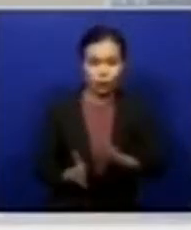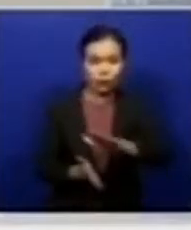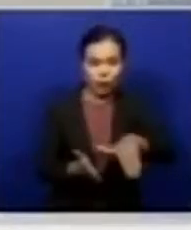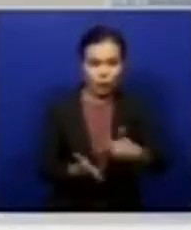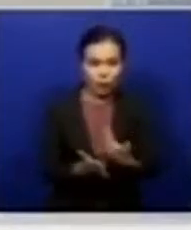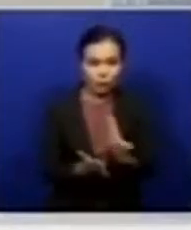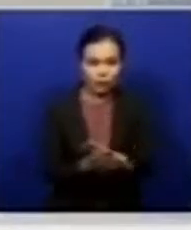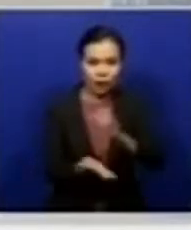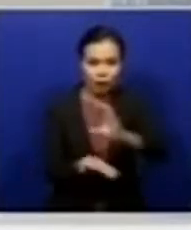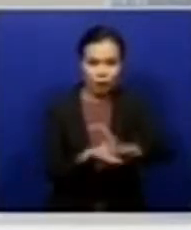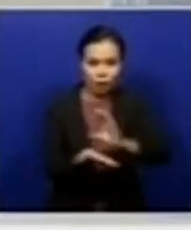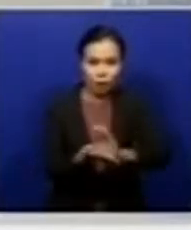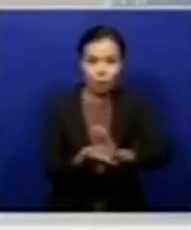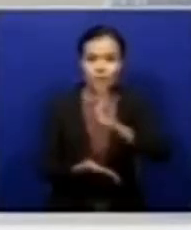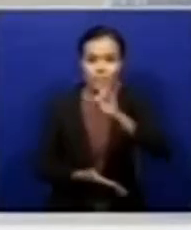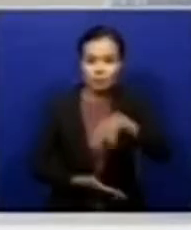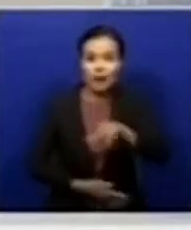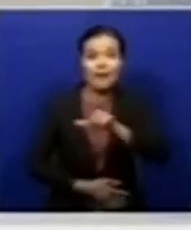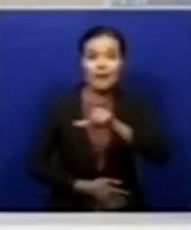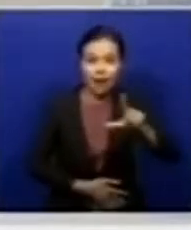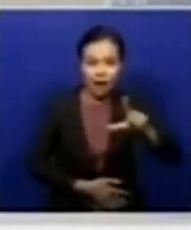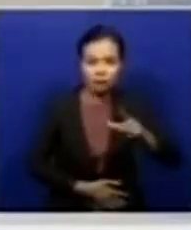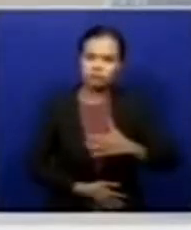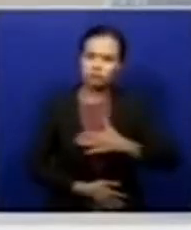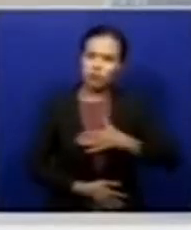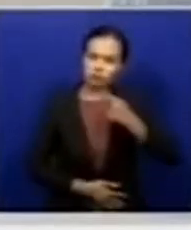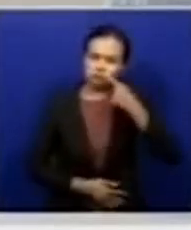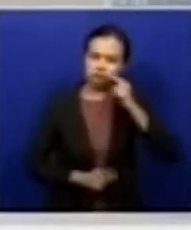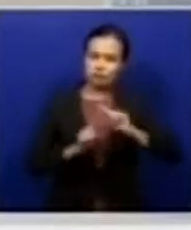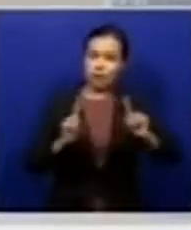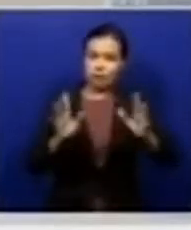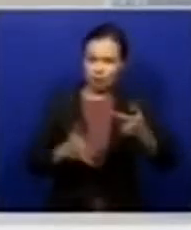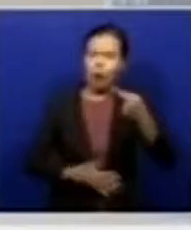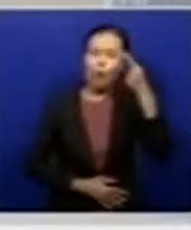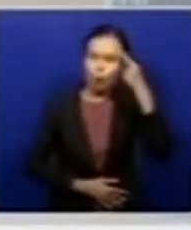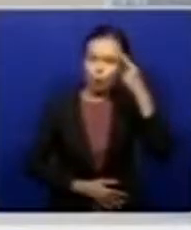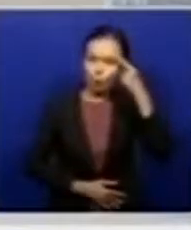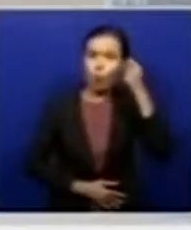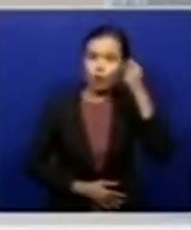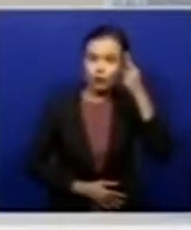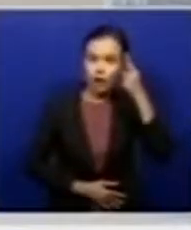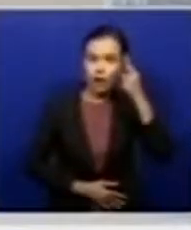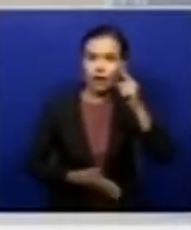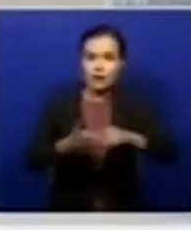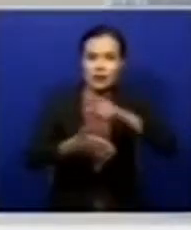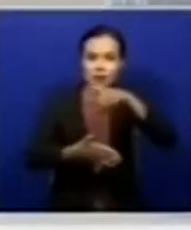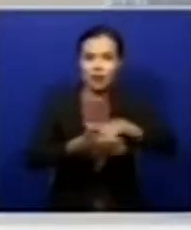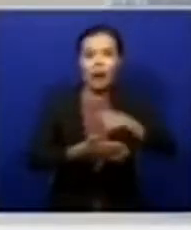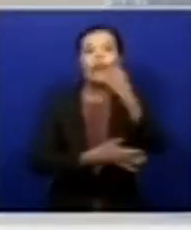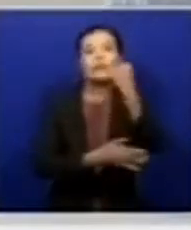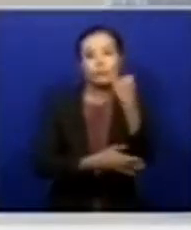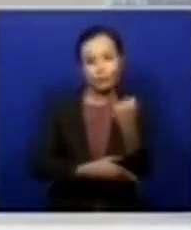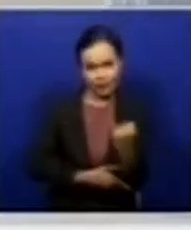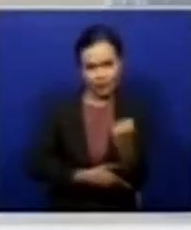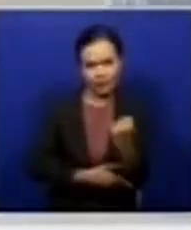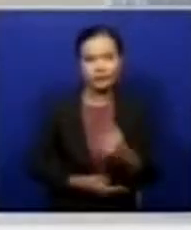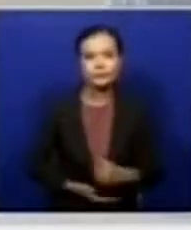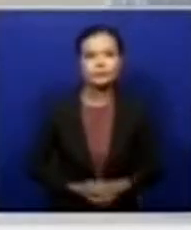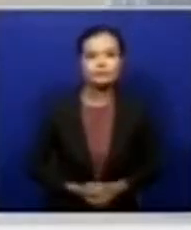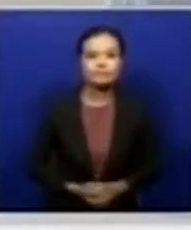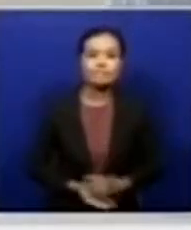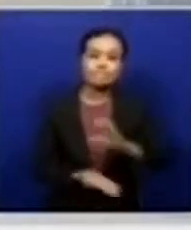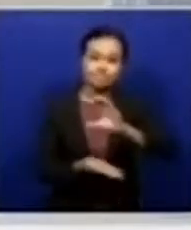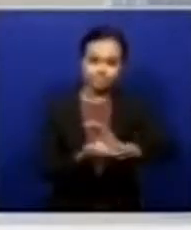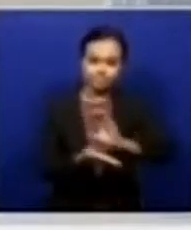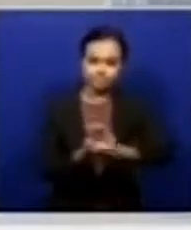มาณทั้งสิ้น 7,000 กว่าล้านบาทผมไม่แปลกใจเลยครับว่าทำไมพวกเราแพ้เลือกตั้งนะครับกองทุนก็ชื่อค